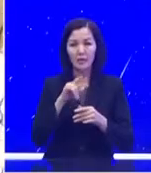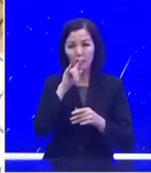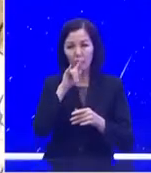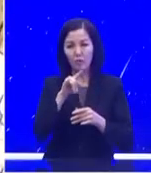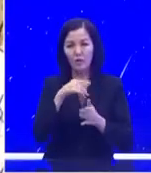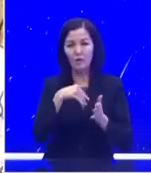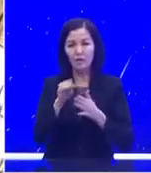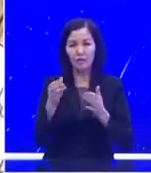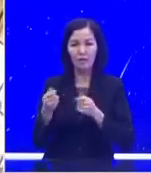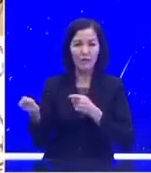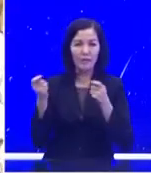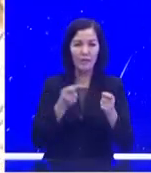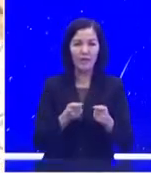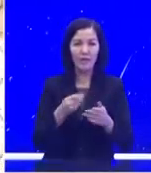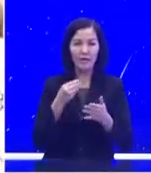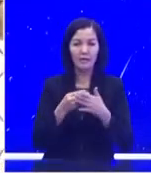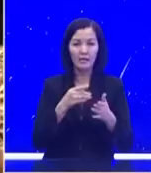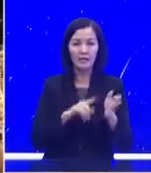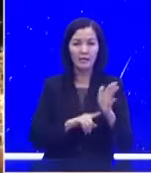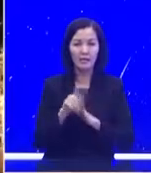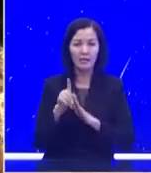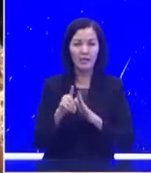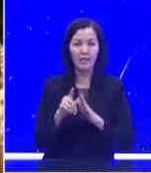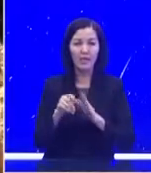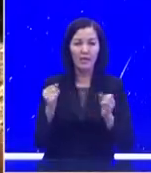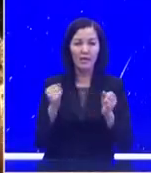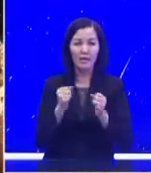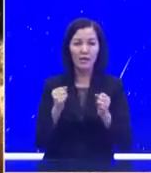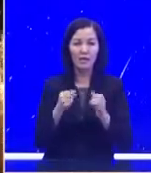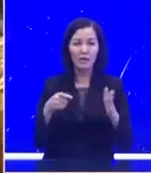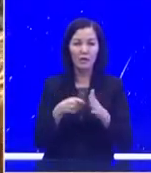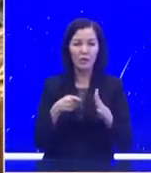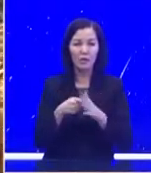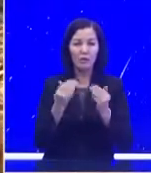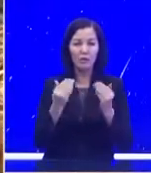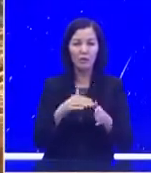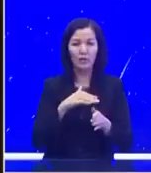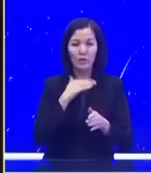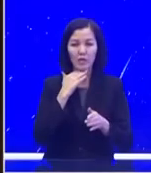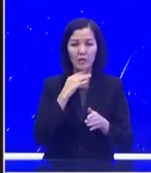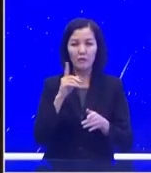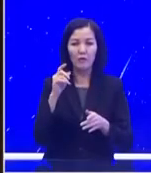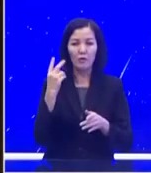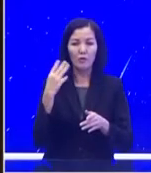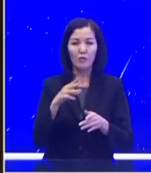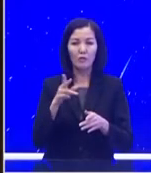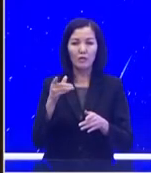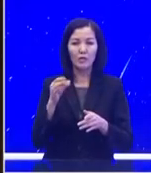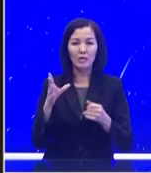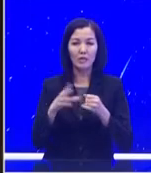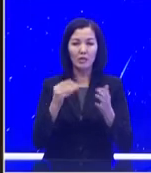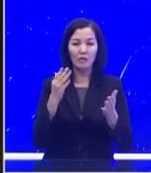арнайы сатып алды. Малын асылдандыра бастапты. Ал қысқа жем шөбі биылға жеткілікті. 130 гектар шабындығы